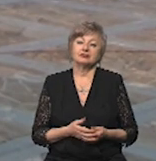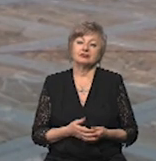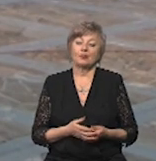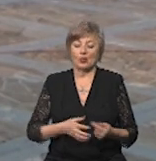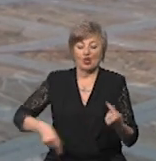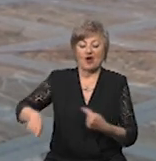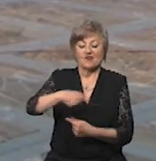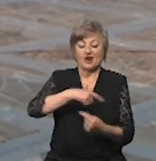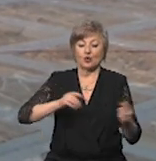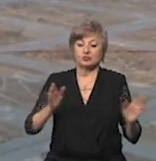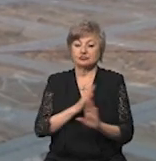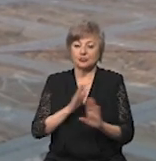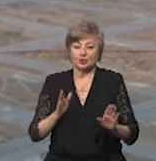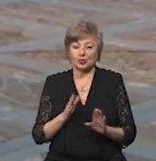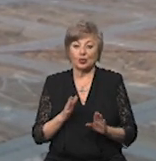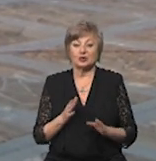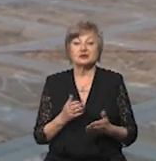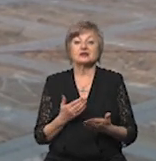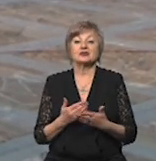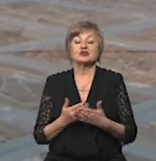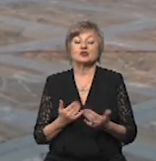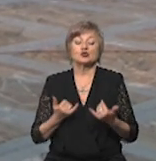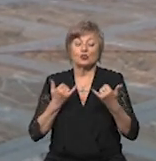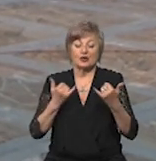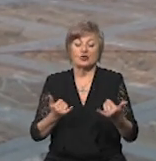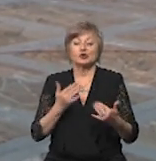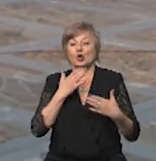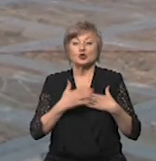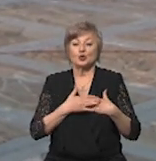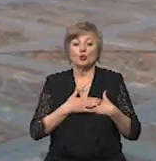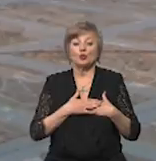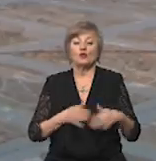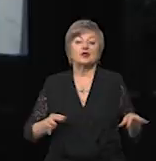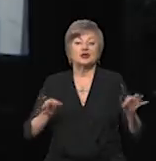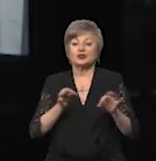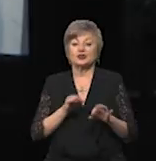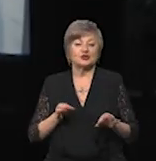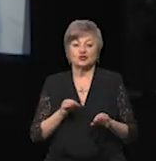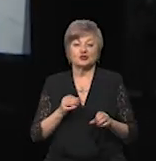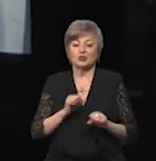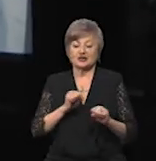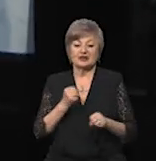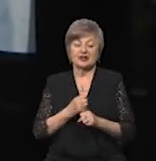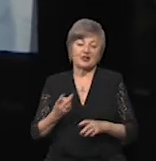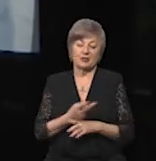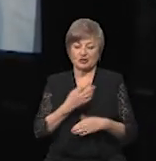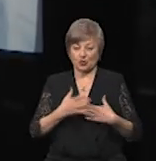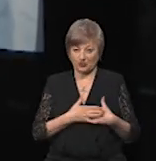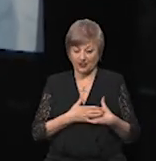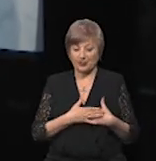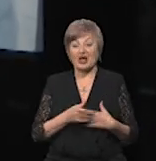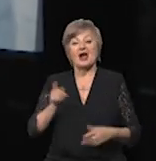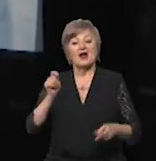навколишнє середовище, бо, власне, без любові неможливо, нічого неможливо без любові. Цього року в програмі